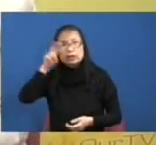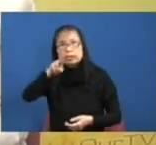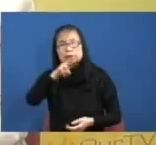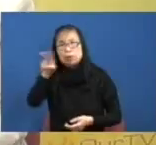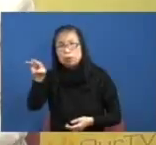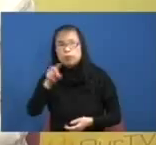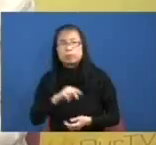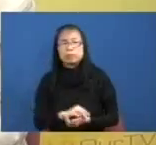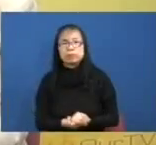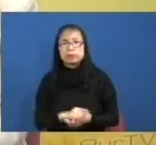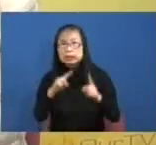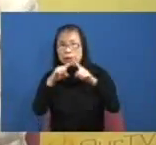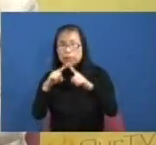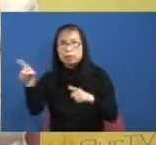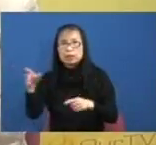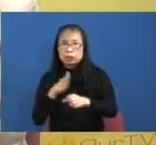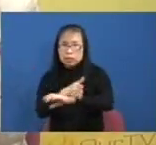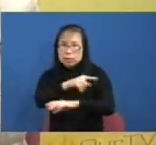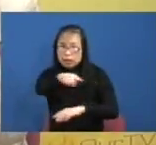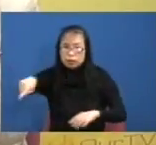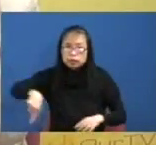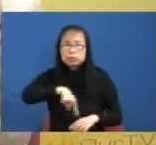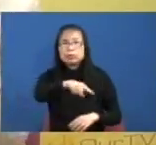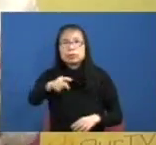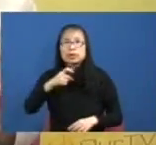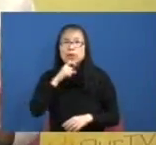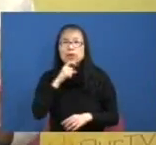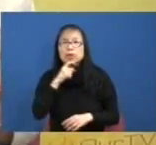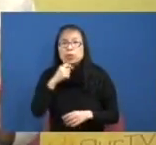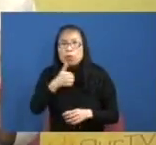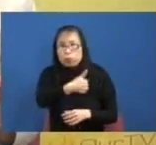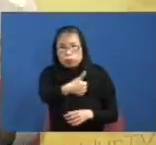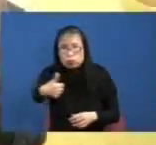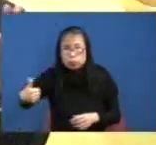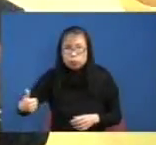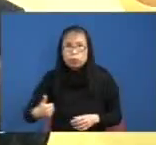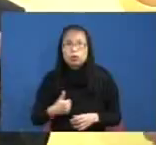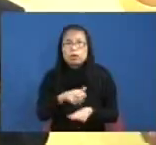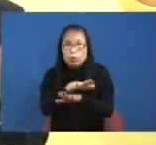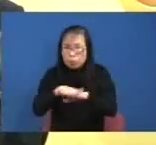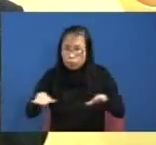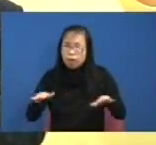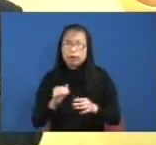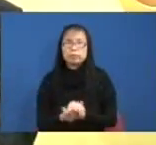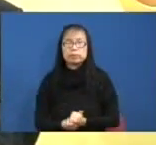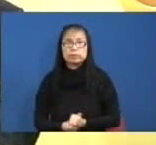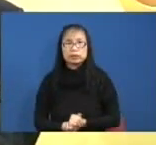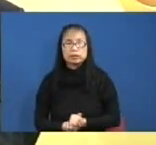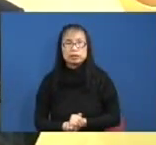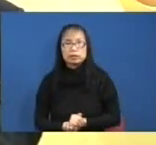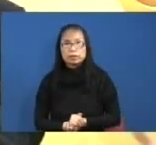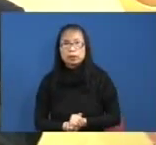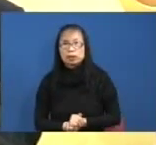班人，咁同埋。即係所以呢個社區先會有一種即係歸屬感㗎嘛， 歸屬感啊，和諧啲啊， 係啊，即係你下下即